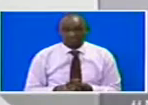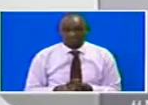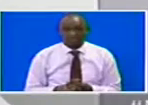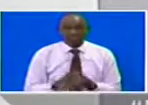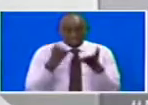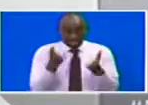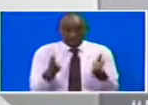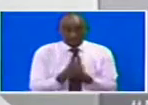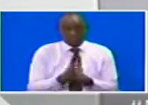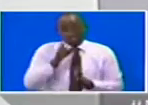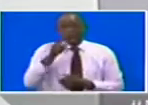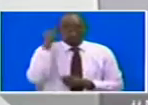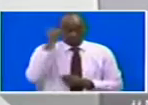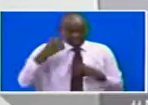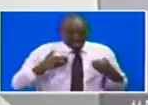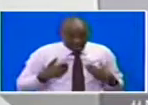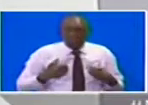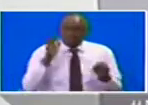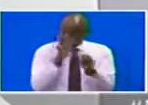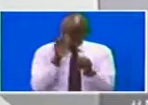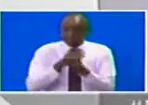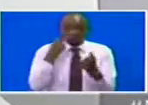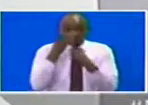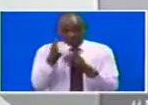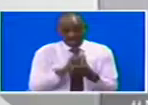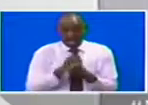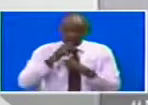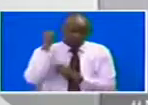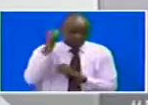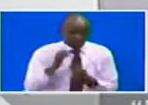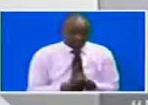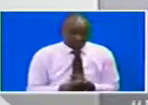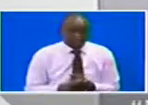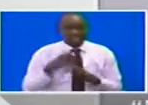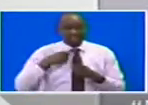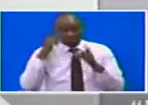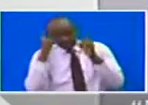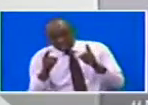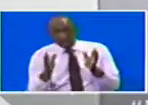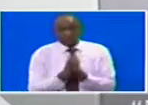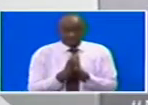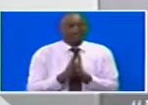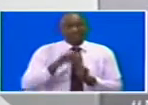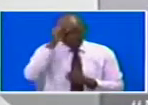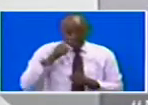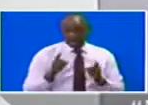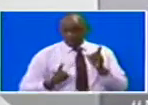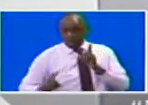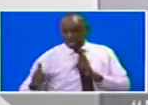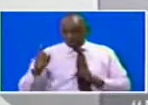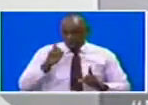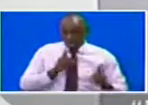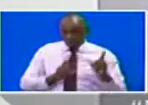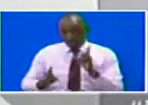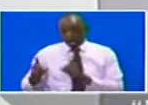Na ni msimu wa siasa na kuna mengi ambayo tulikuwa tunazungumzia kuhusiana na siasa. Umemwona hapo Gavana Alfred Mutua akisakata ngoma ya chap